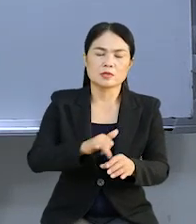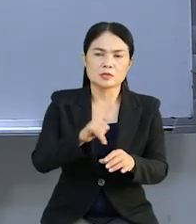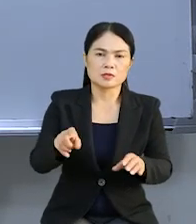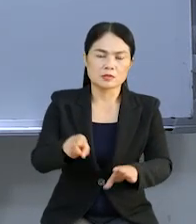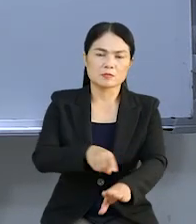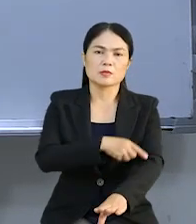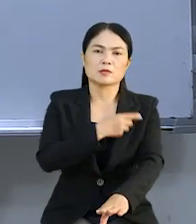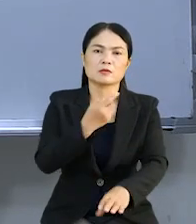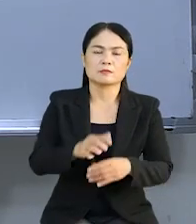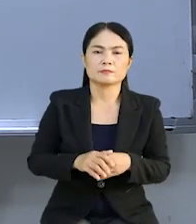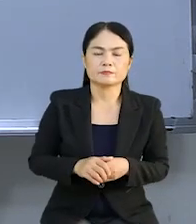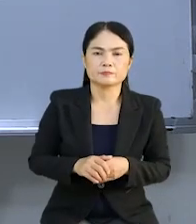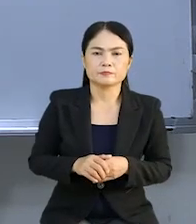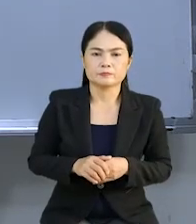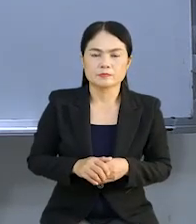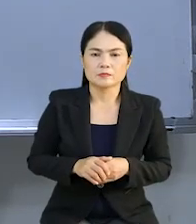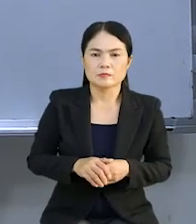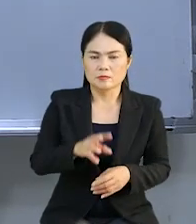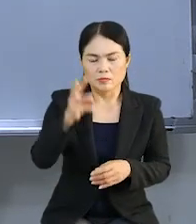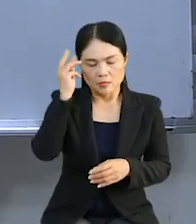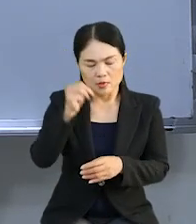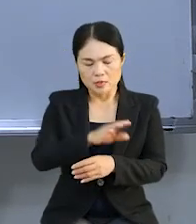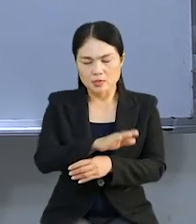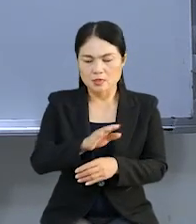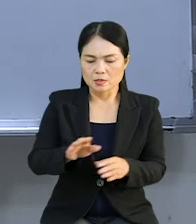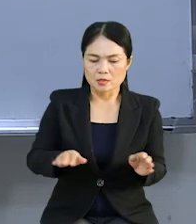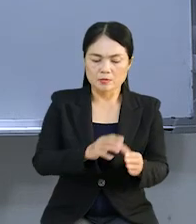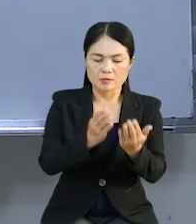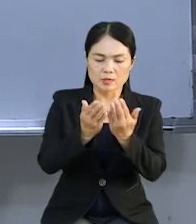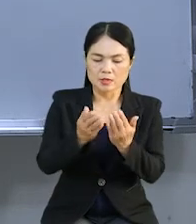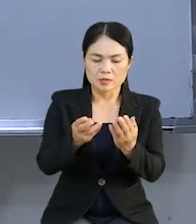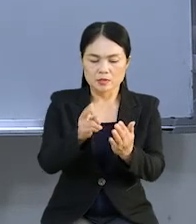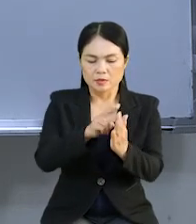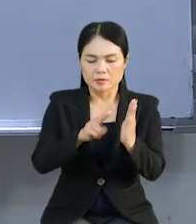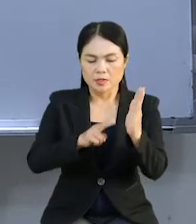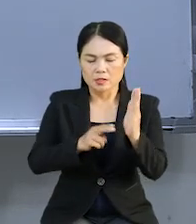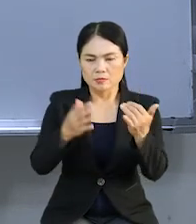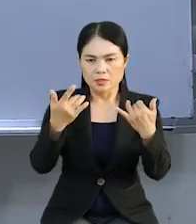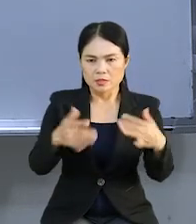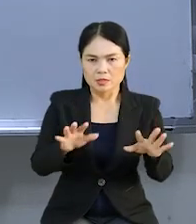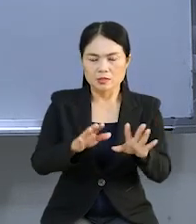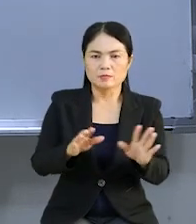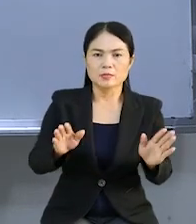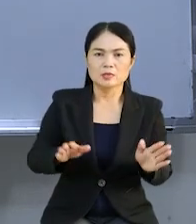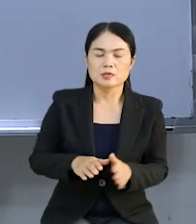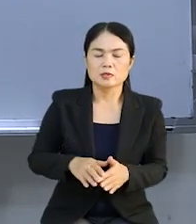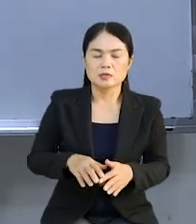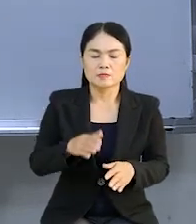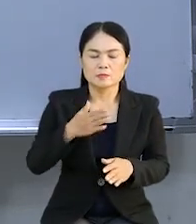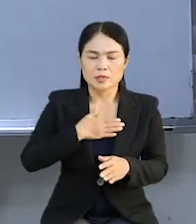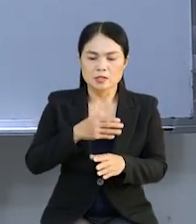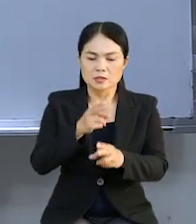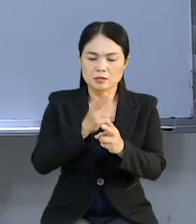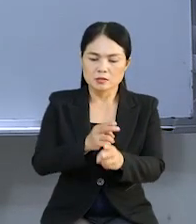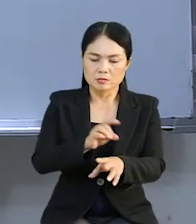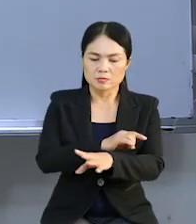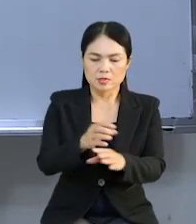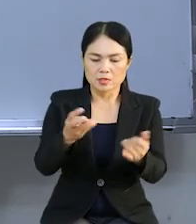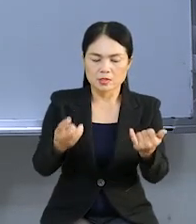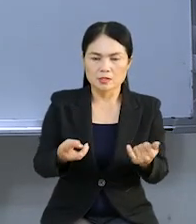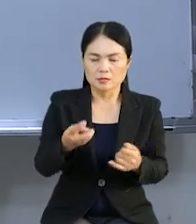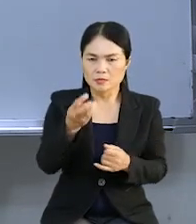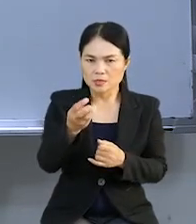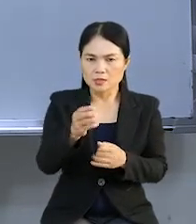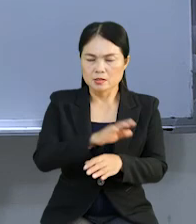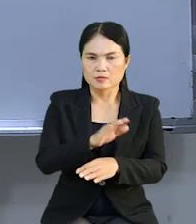ดบานลูกครูสุนทรโกนหนังอ้อคณีบานอ่านอัตบัตจับรวยรอนหายอะไรนี่ลูกครูสมตกเปรย์บันติกอับโกน